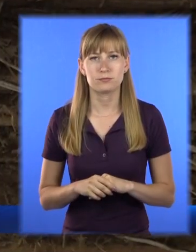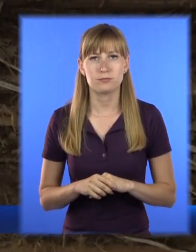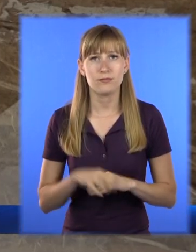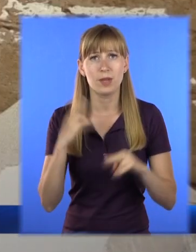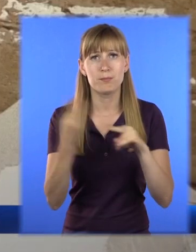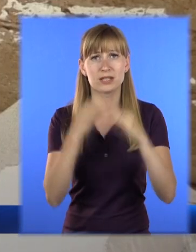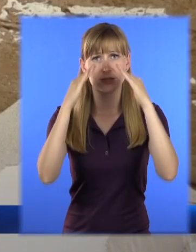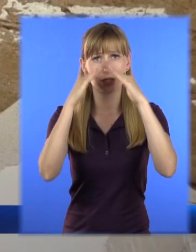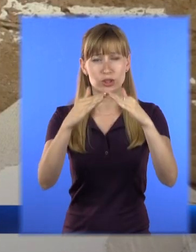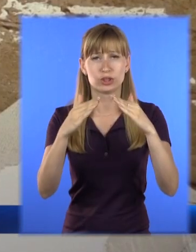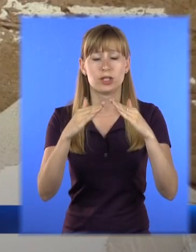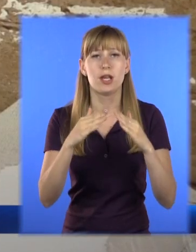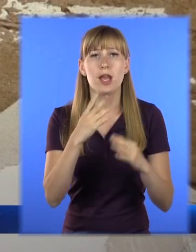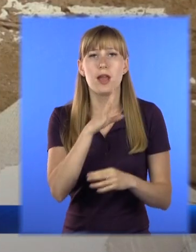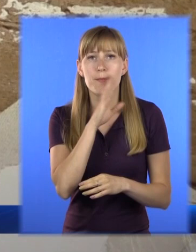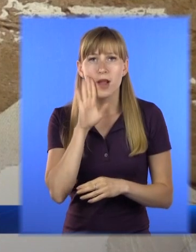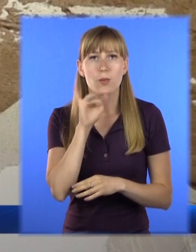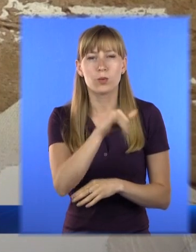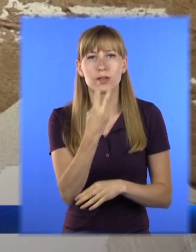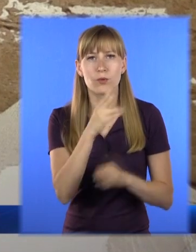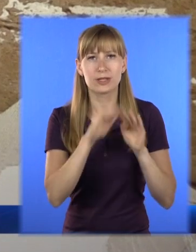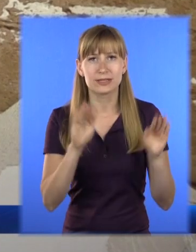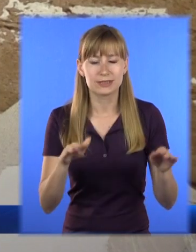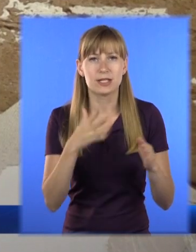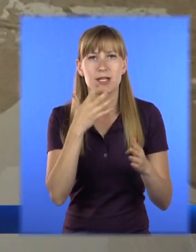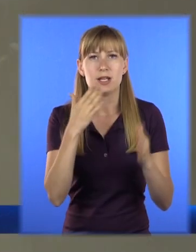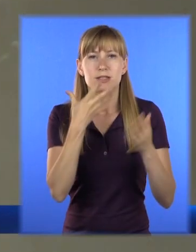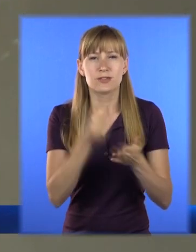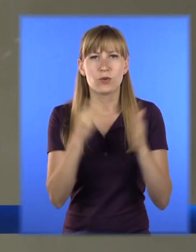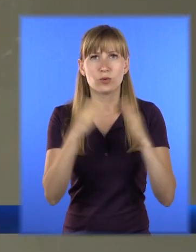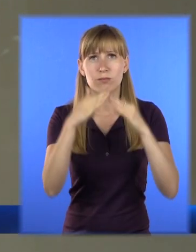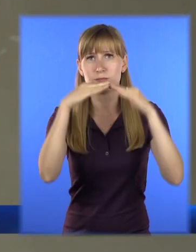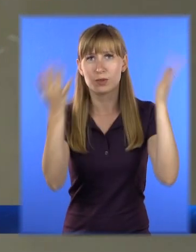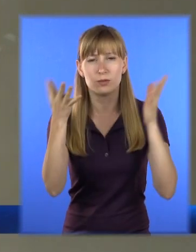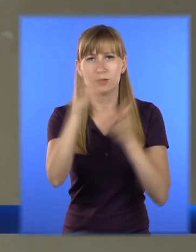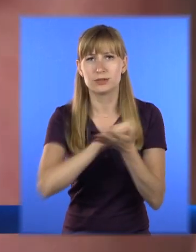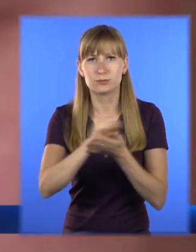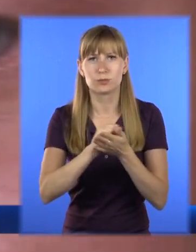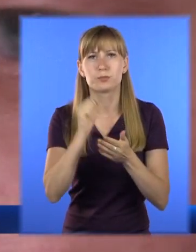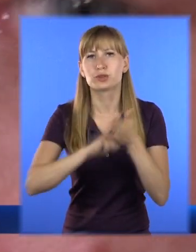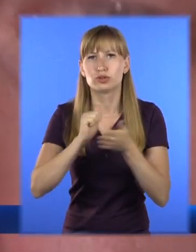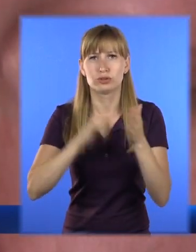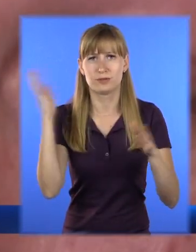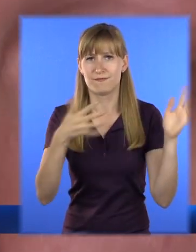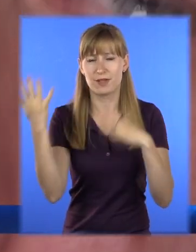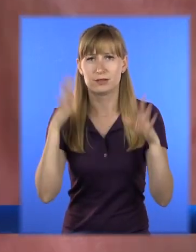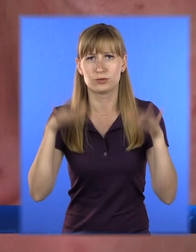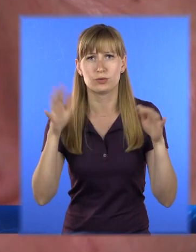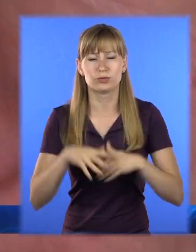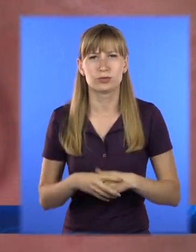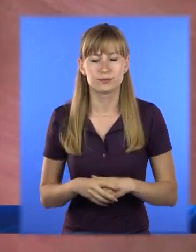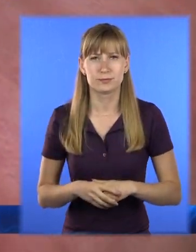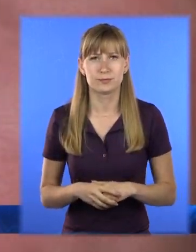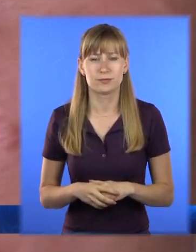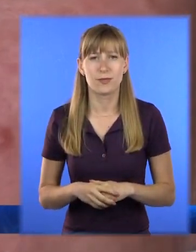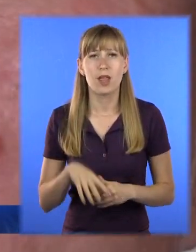Без даху над головою. Мати двох дітей залишилася без покрівлі у домі через буревій. Я говорю, діти, головне,